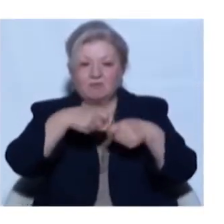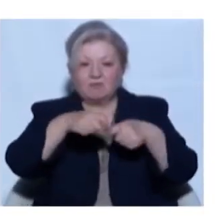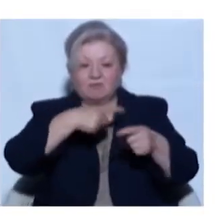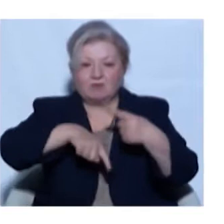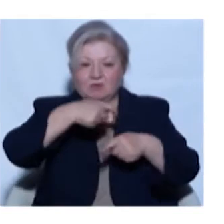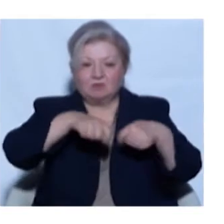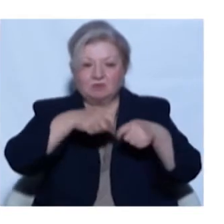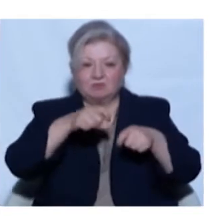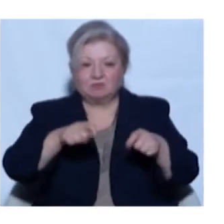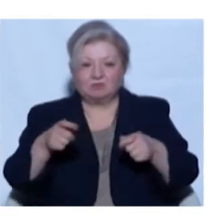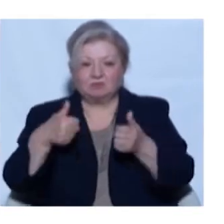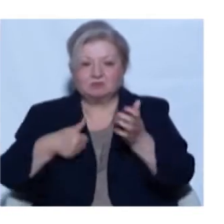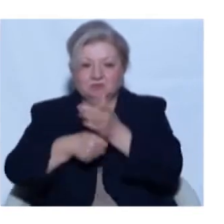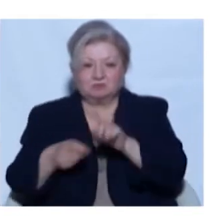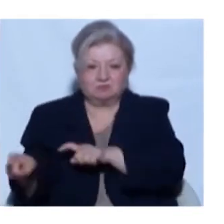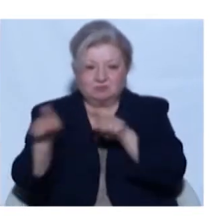მნიშვნელობის გაზრდა